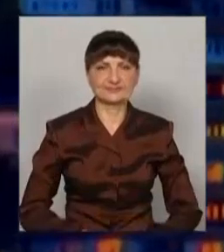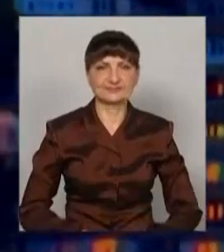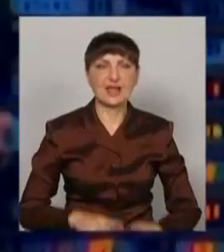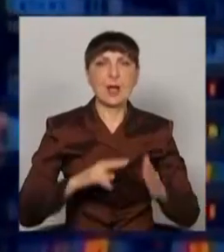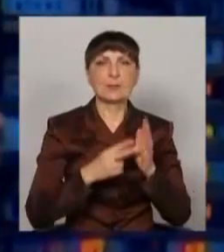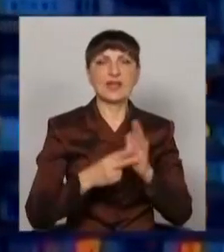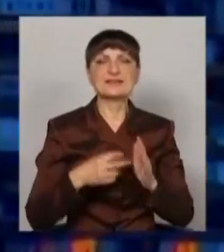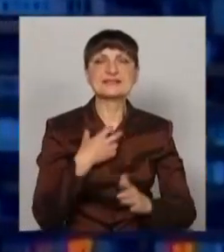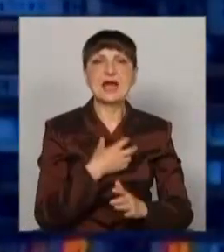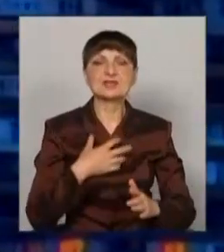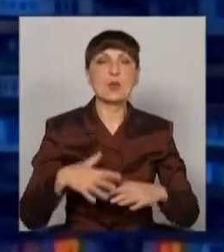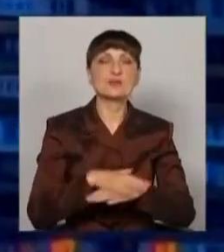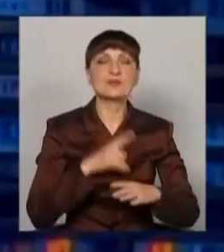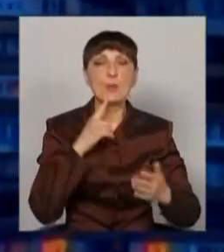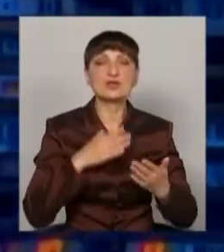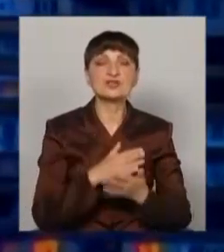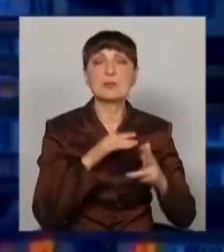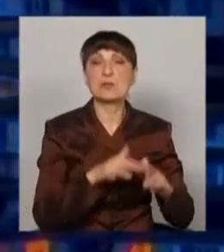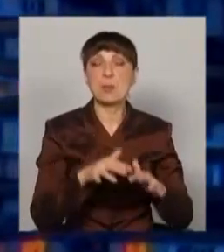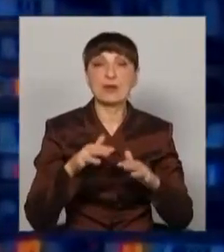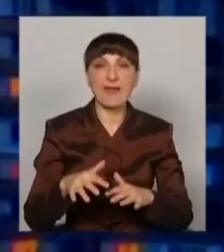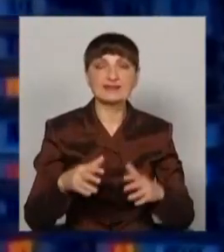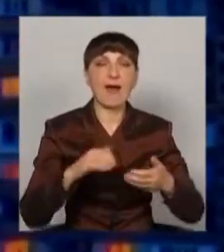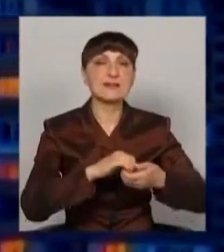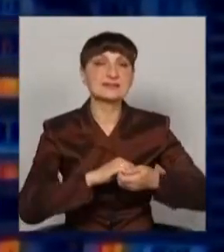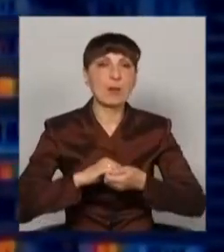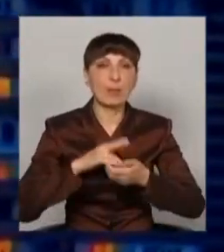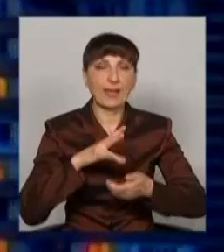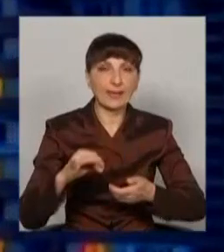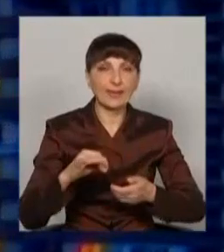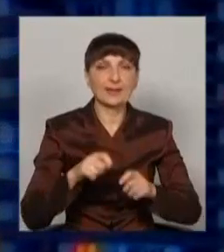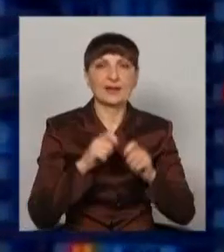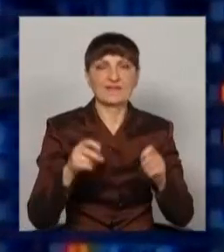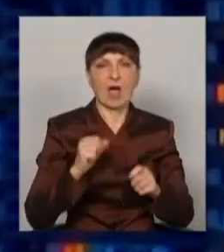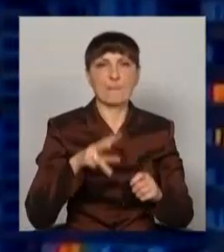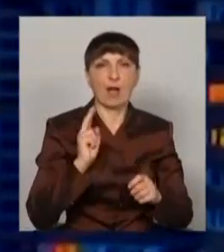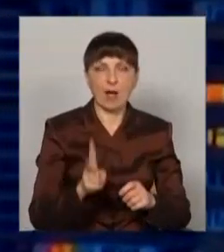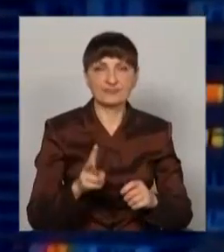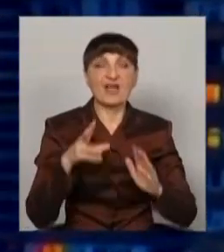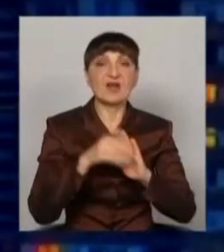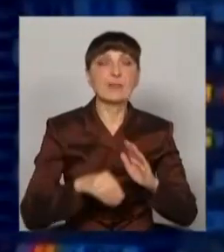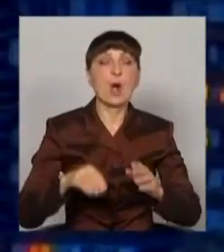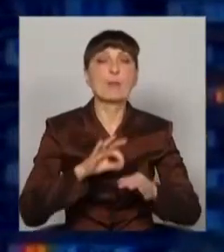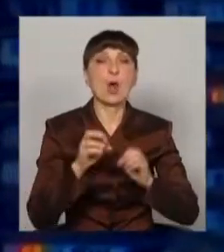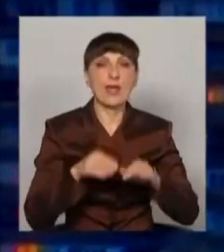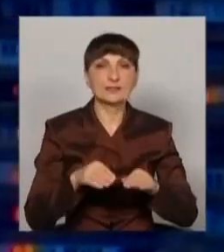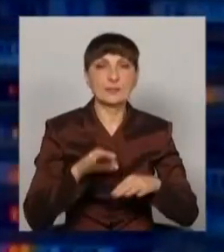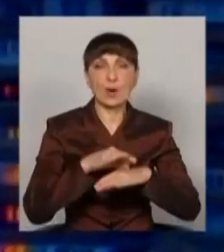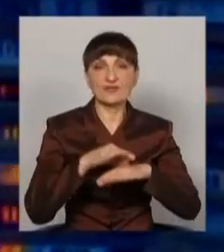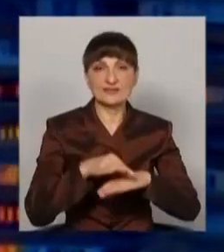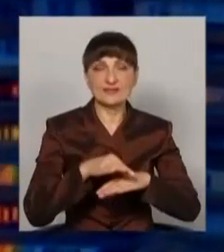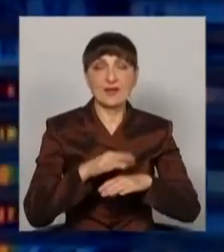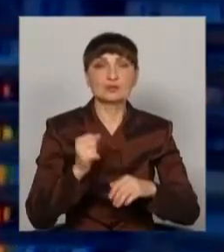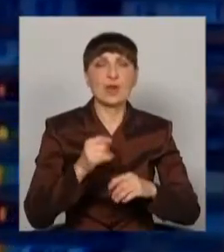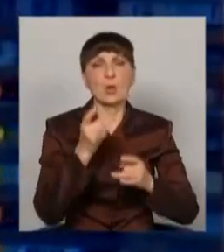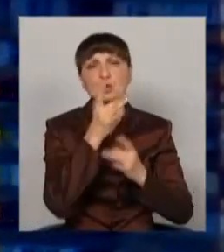План значимых общественно-политических мероприятий Ассамблеи разработали ВНК. В рамках проекта планируется провести концерты,